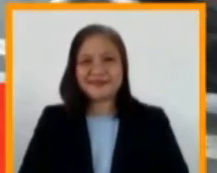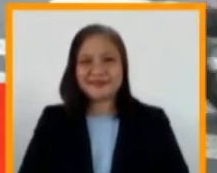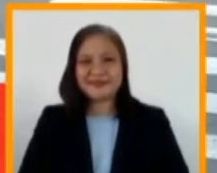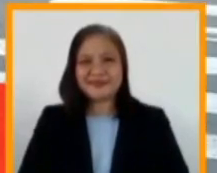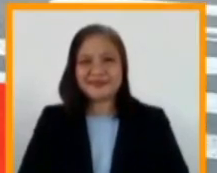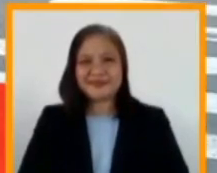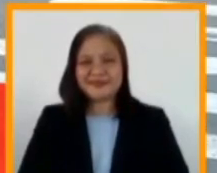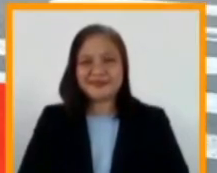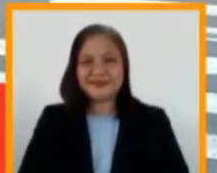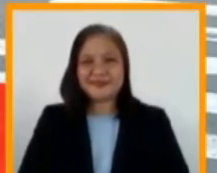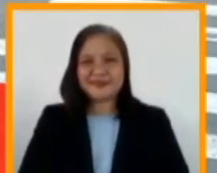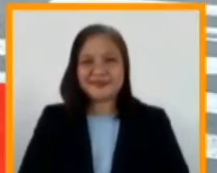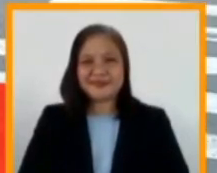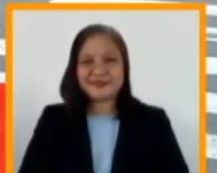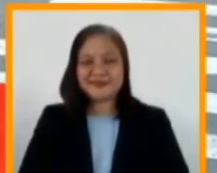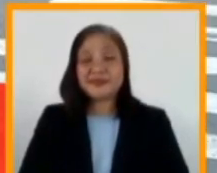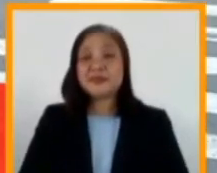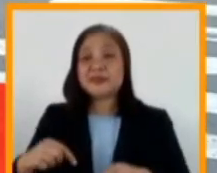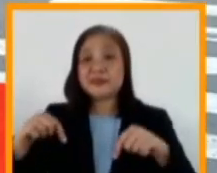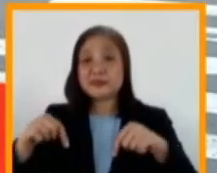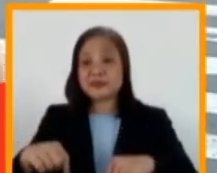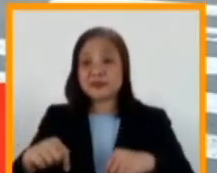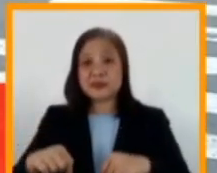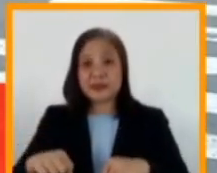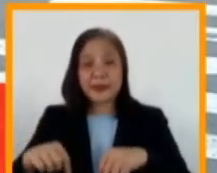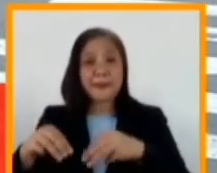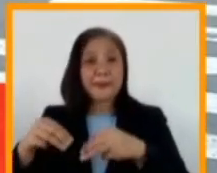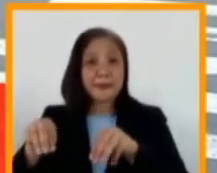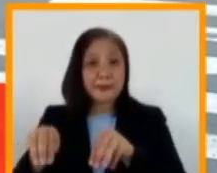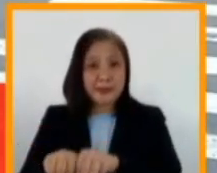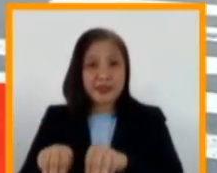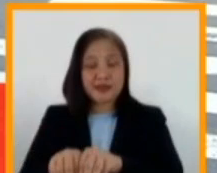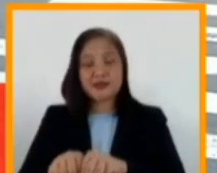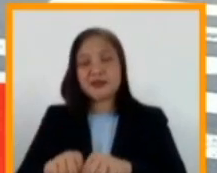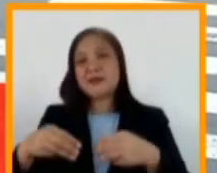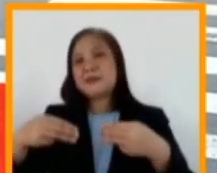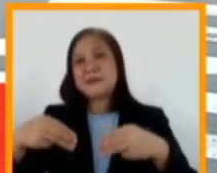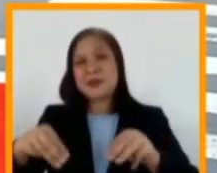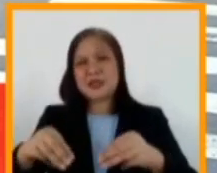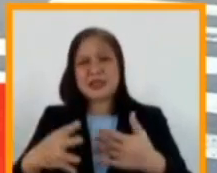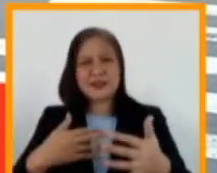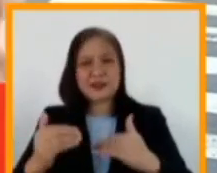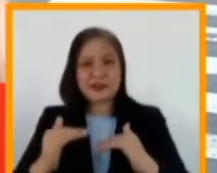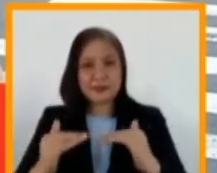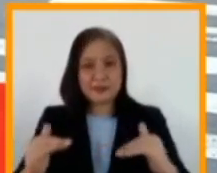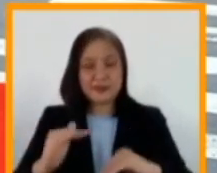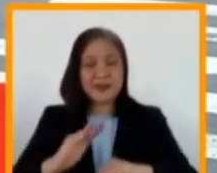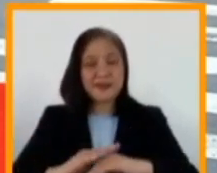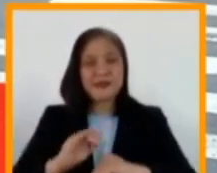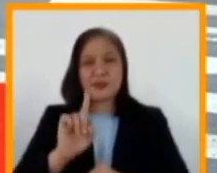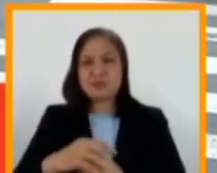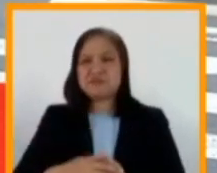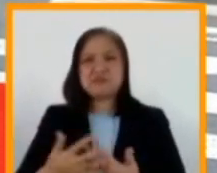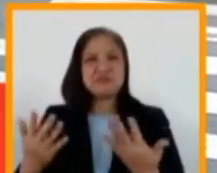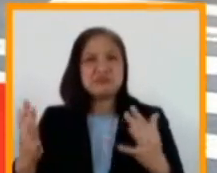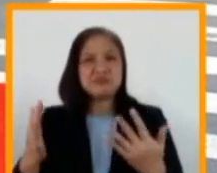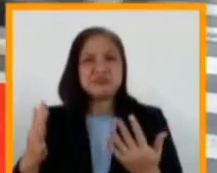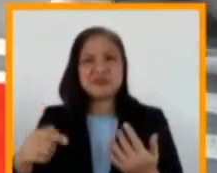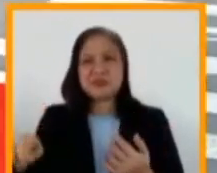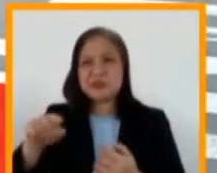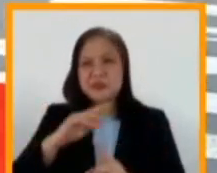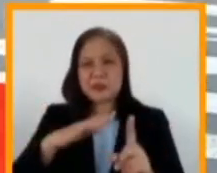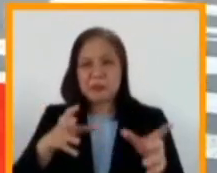Ivan, dito sa Marikina Public Market ay kahit alert level 1 ay wala tayong naobserbahang pagkumpul-kumpul ng mga tao. So